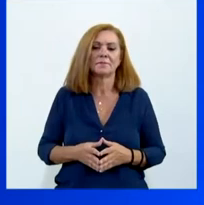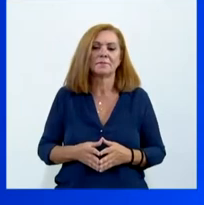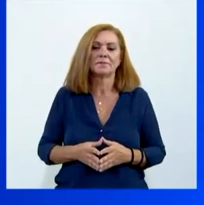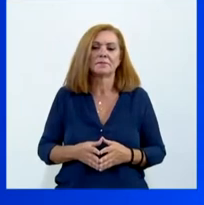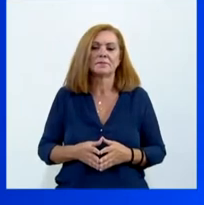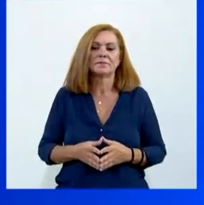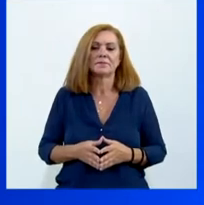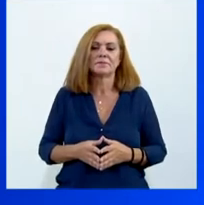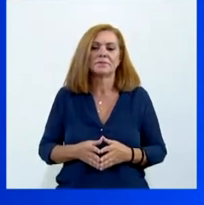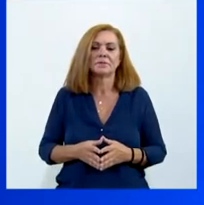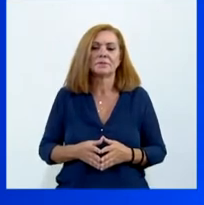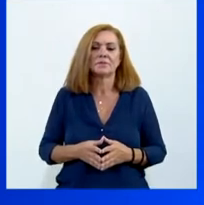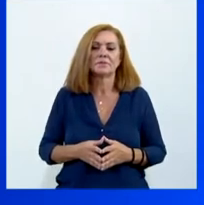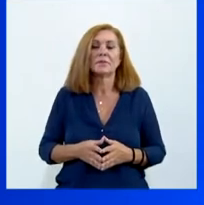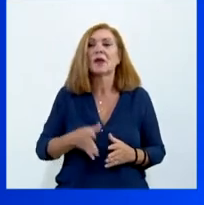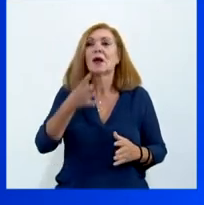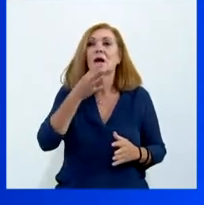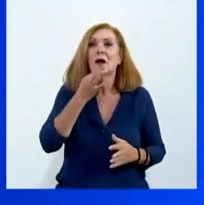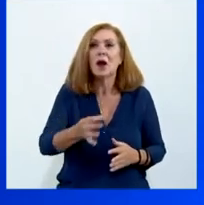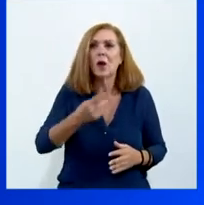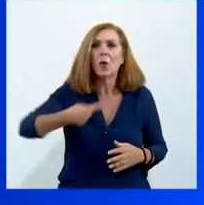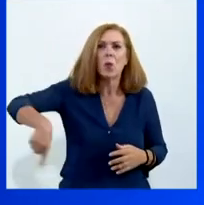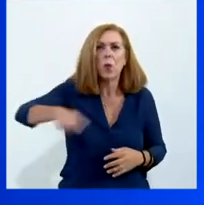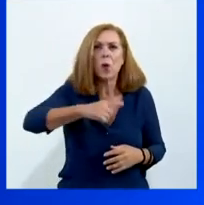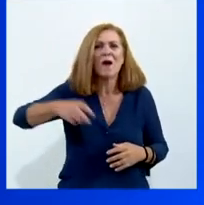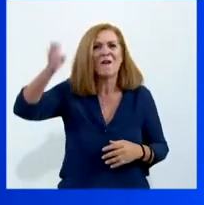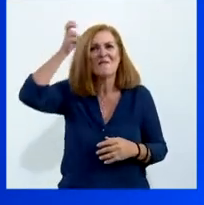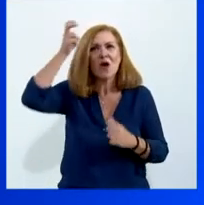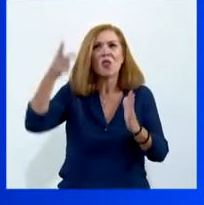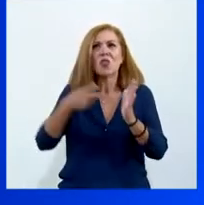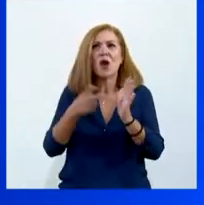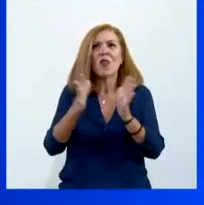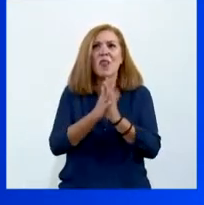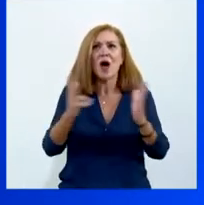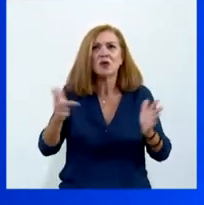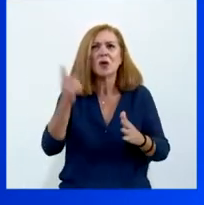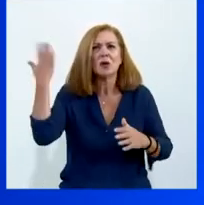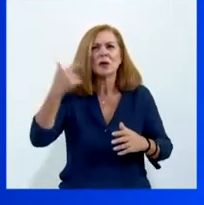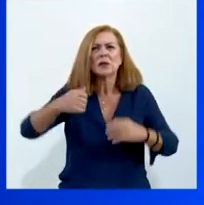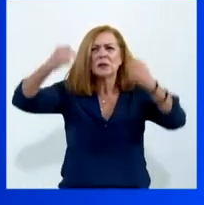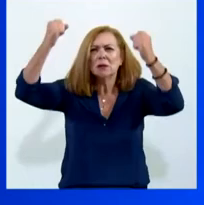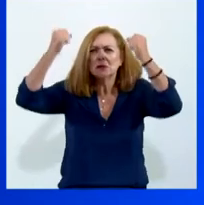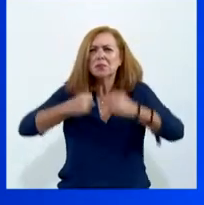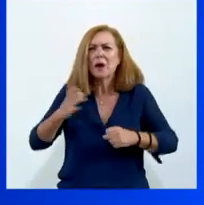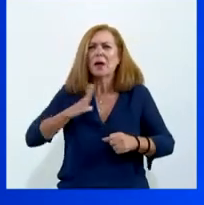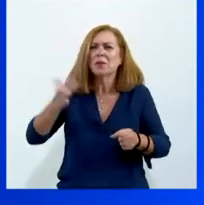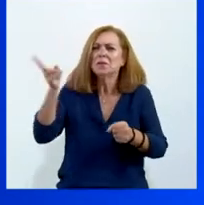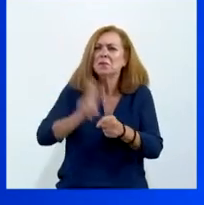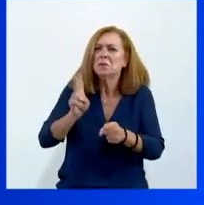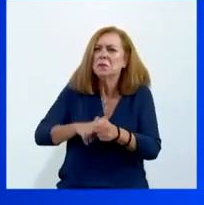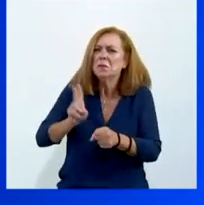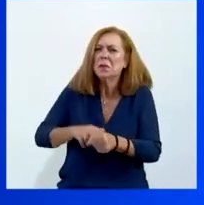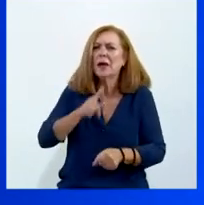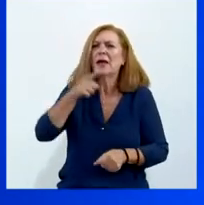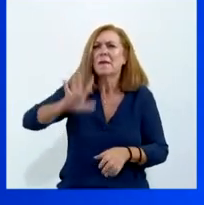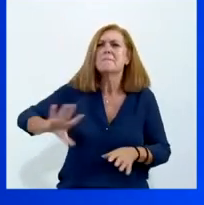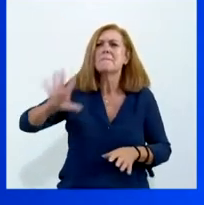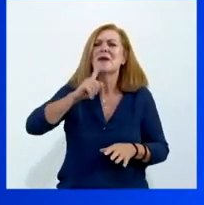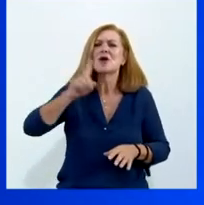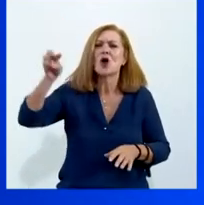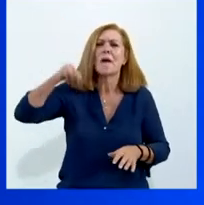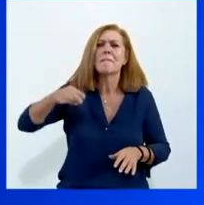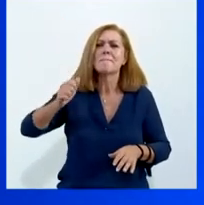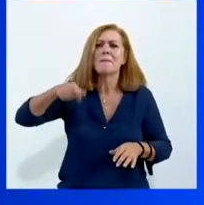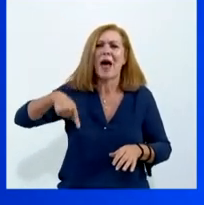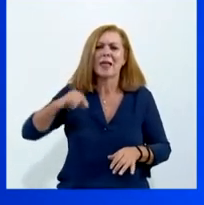ως έτος ταυτισμένο με την τραγωδία του Ματιού. Και αυτές οι δηλώσεις στις οποίες αναφερθήκατε είναι δηλώσεις που έγιναν αφότου παραπάνω από